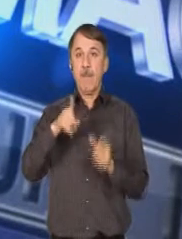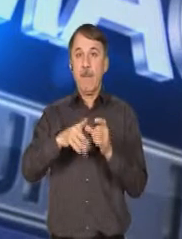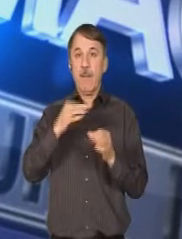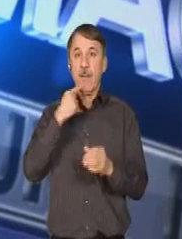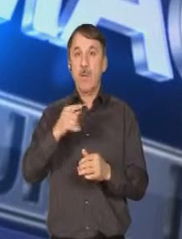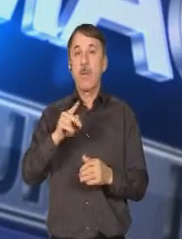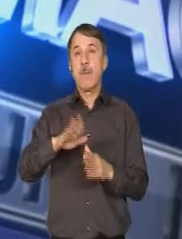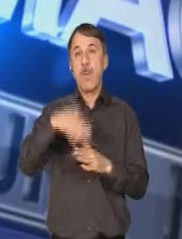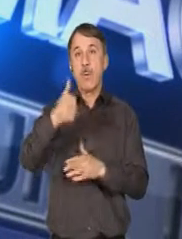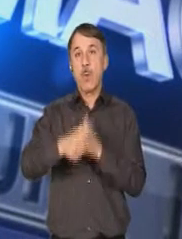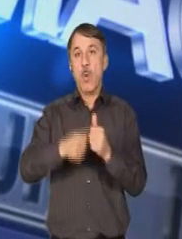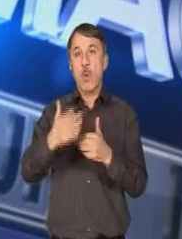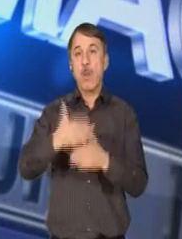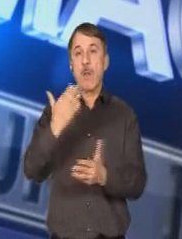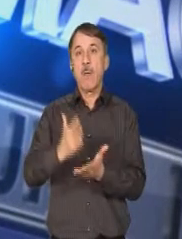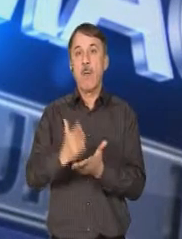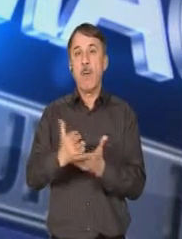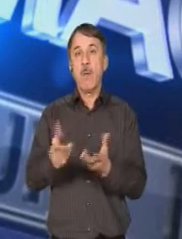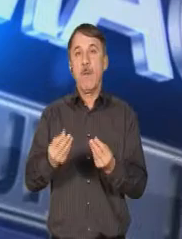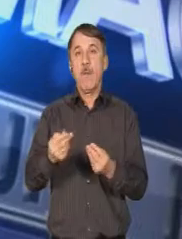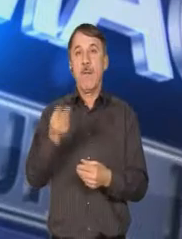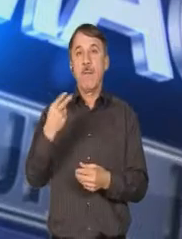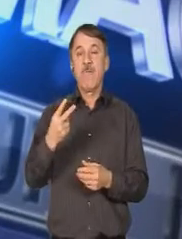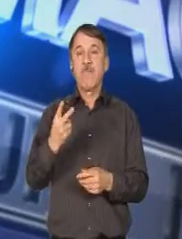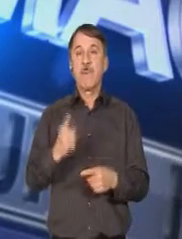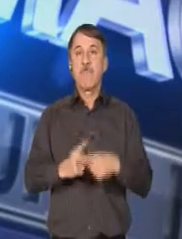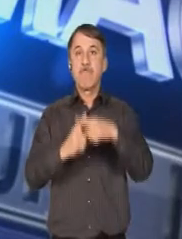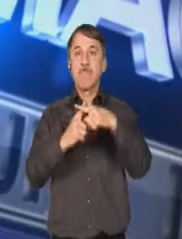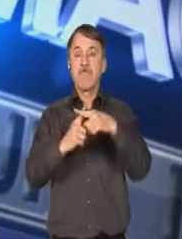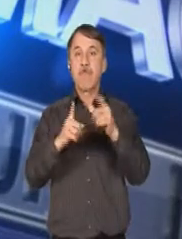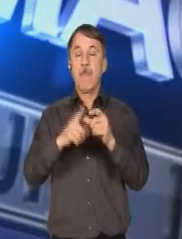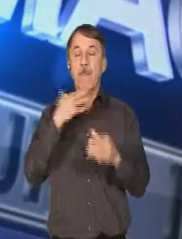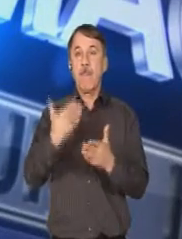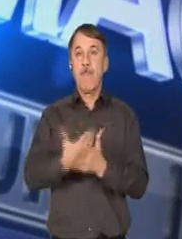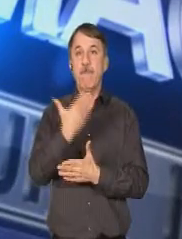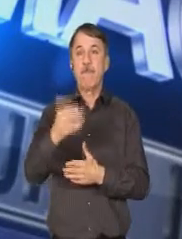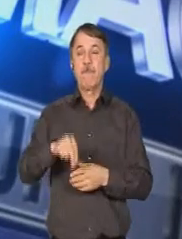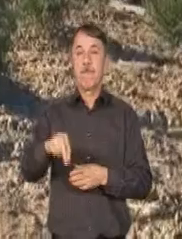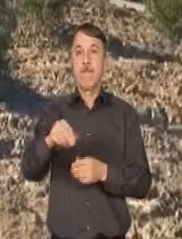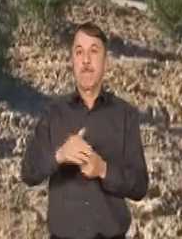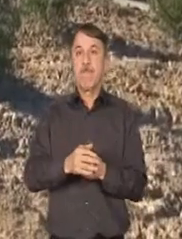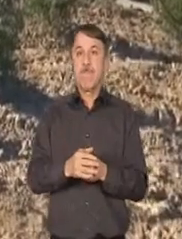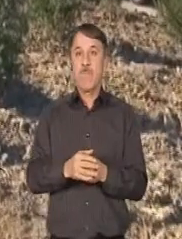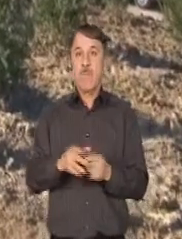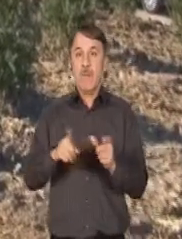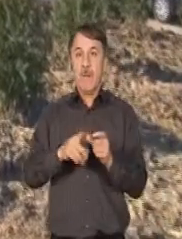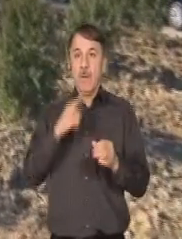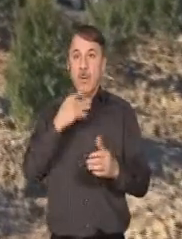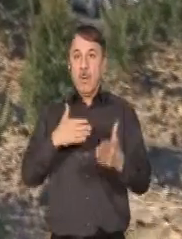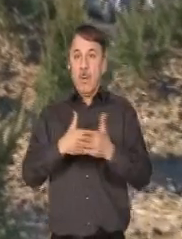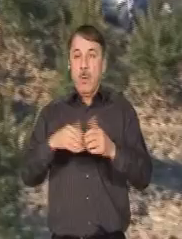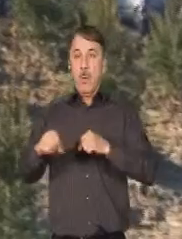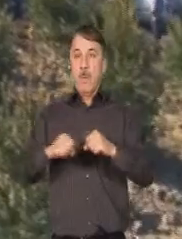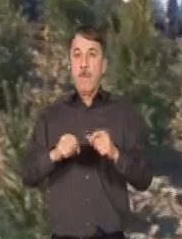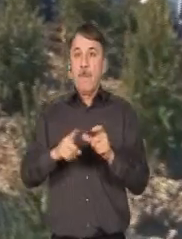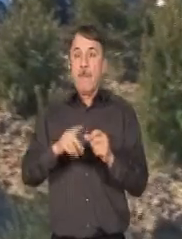u nekoliko narednih godina u gradu bude najmanje 20% zelenih površina. U Novom Sadu trenutno